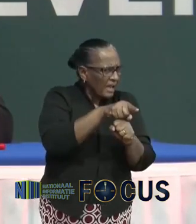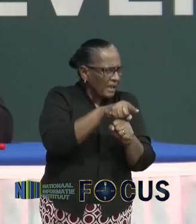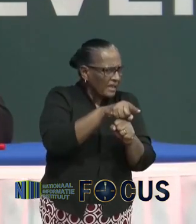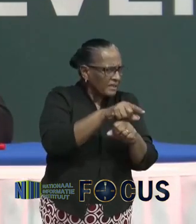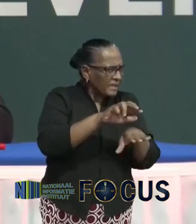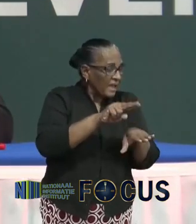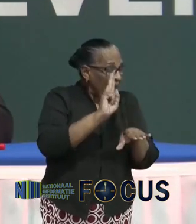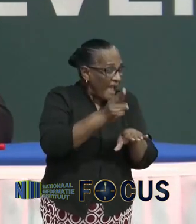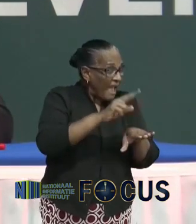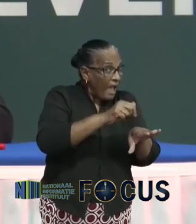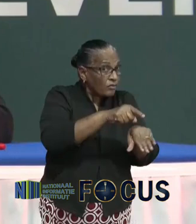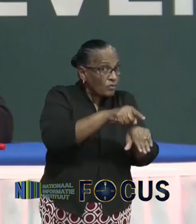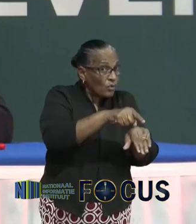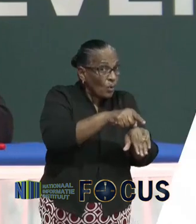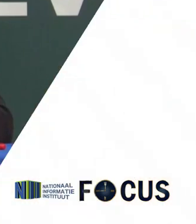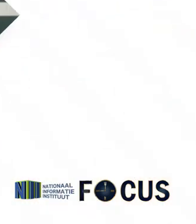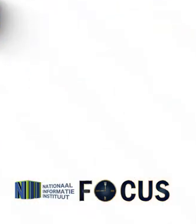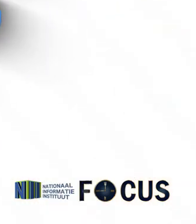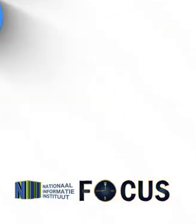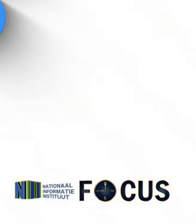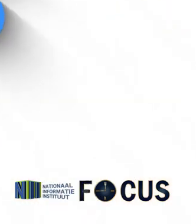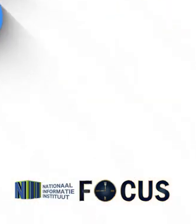de behoefte fukiswan paket.